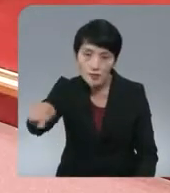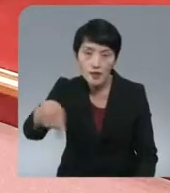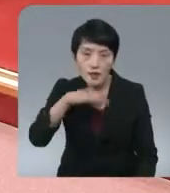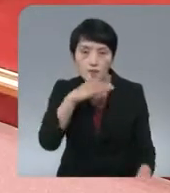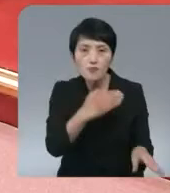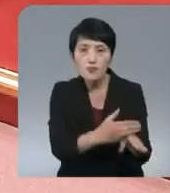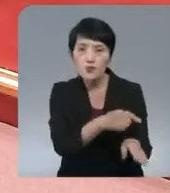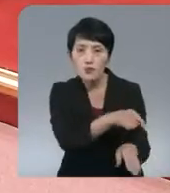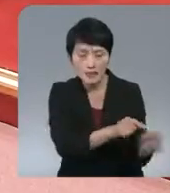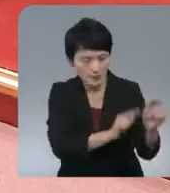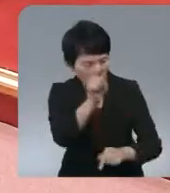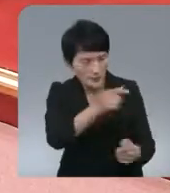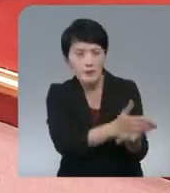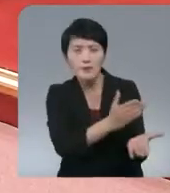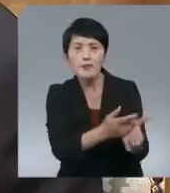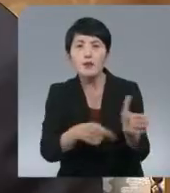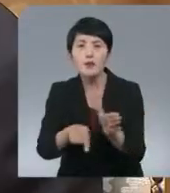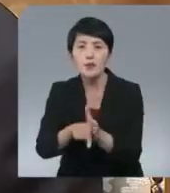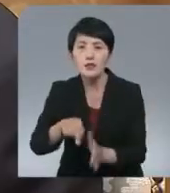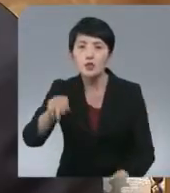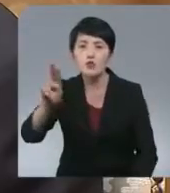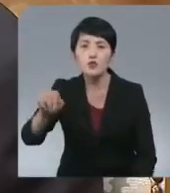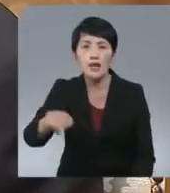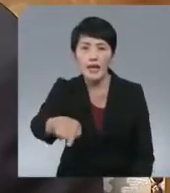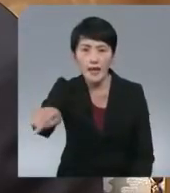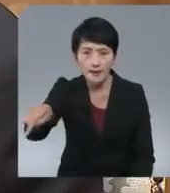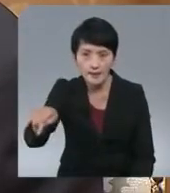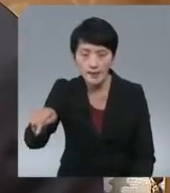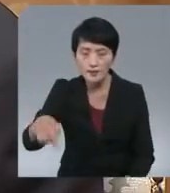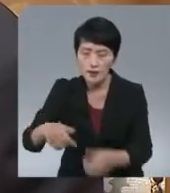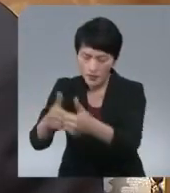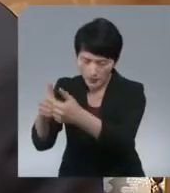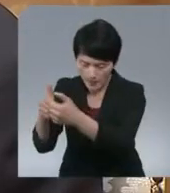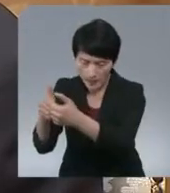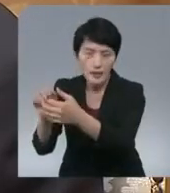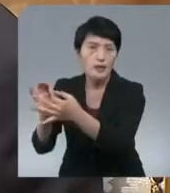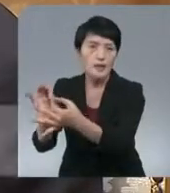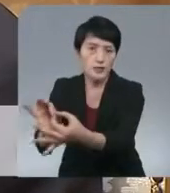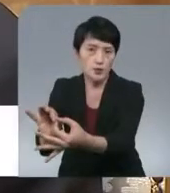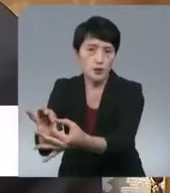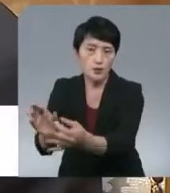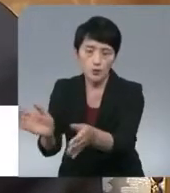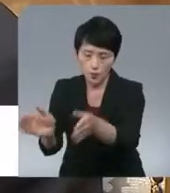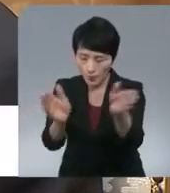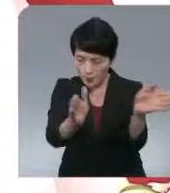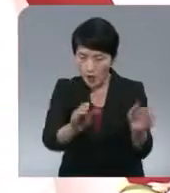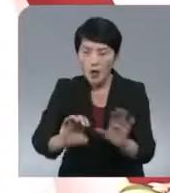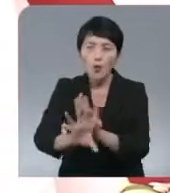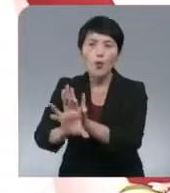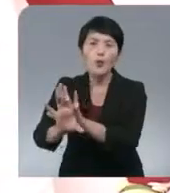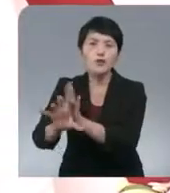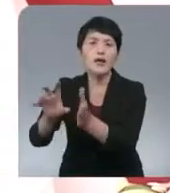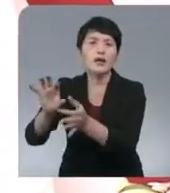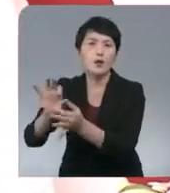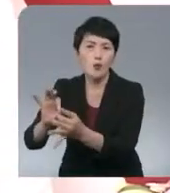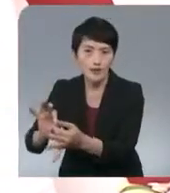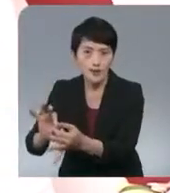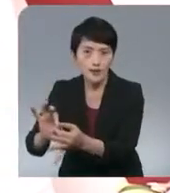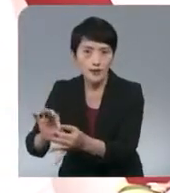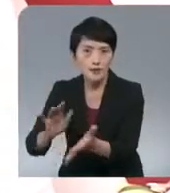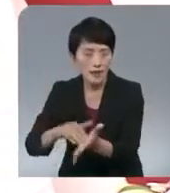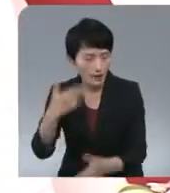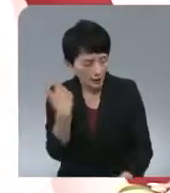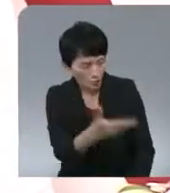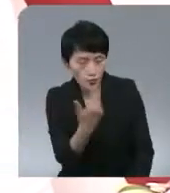sức ép với miền Bắc Mặt khác Seoul và Washington vận tải khẳng định sẵn sàng viện trợ nhân đạo để Bắc Triều Tiên đối phó với dịch cố với